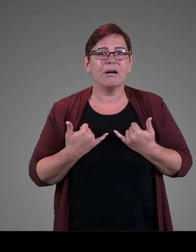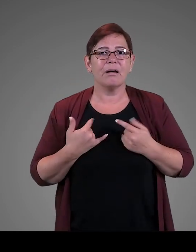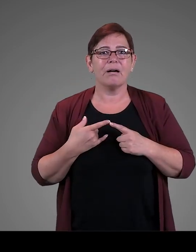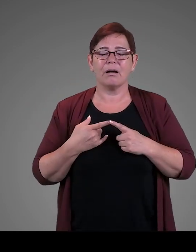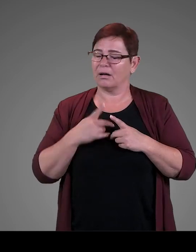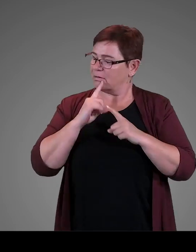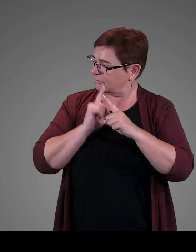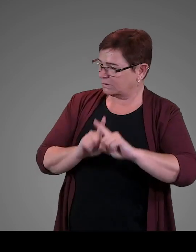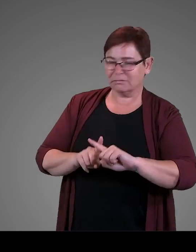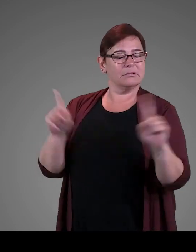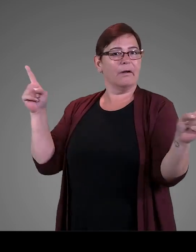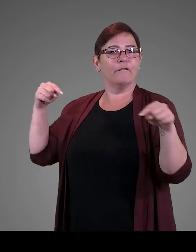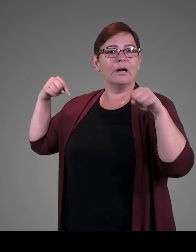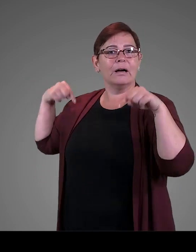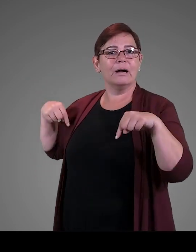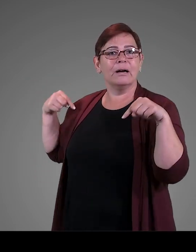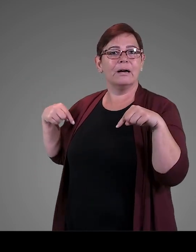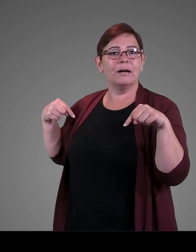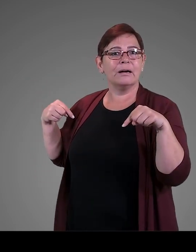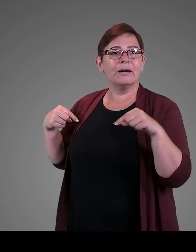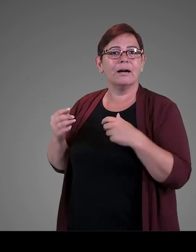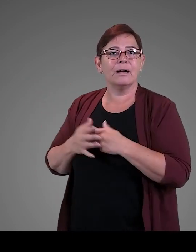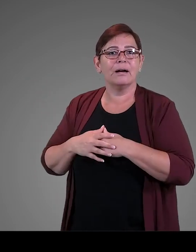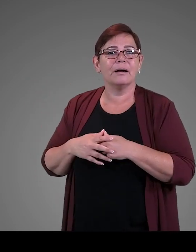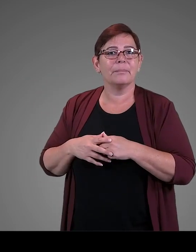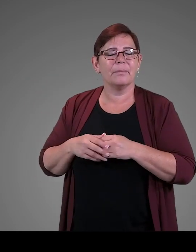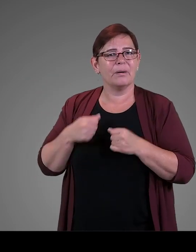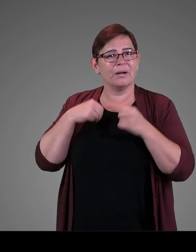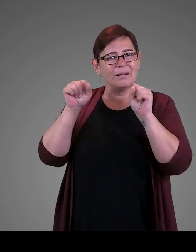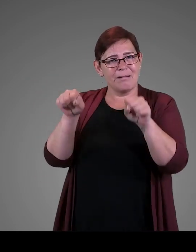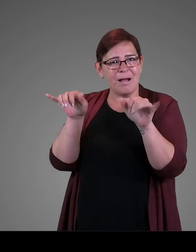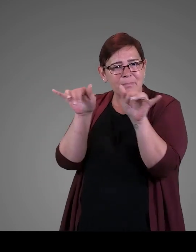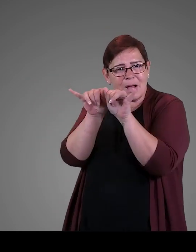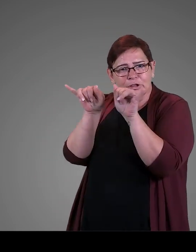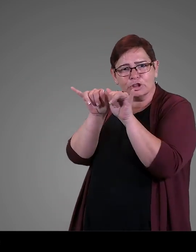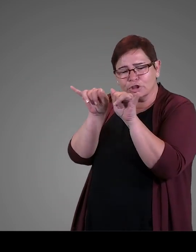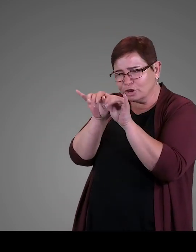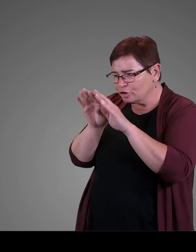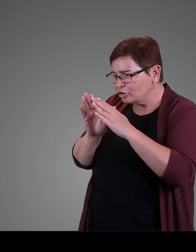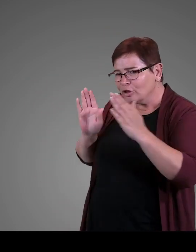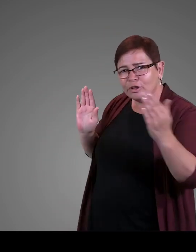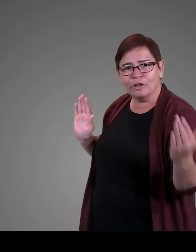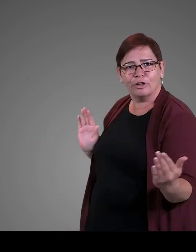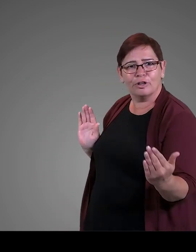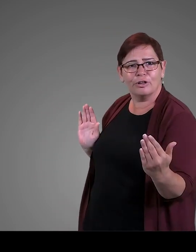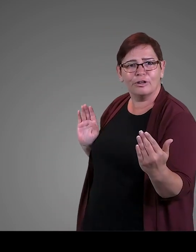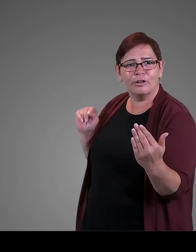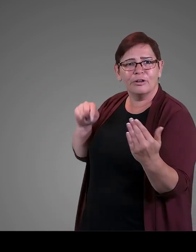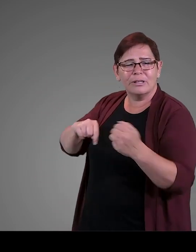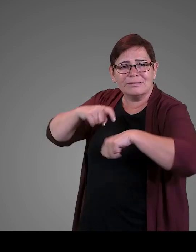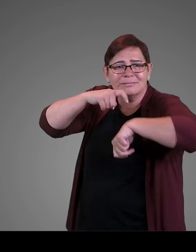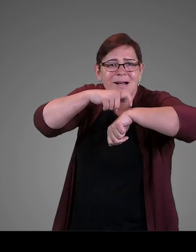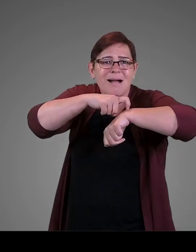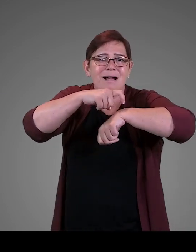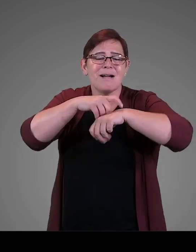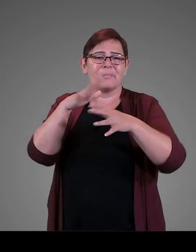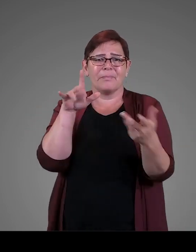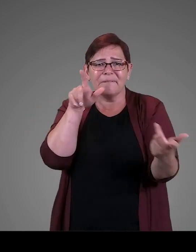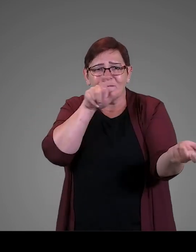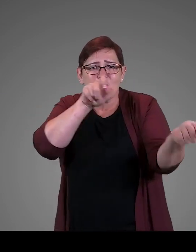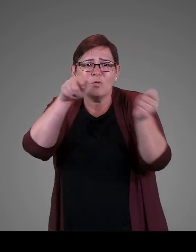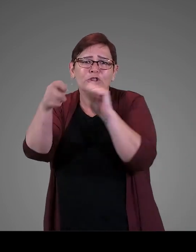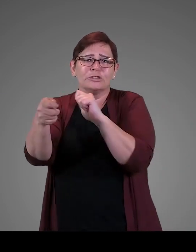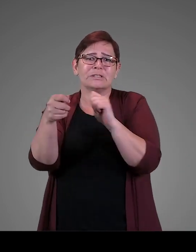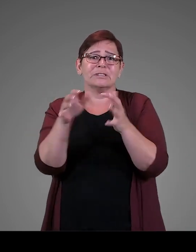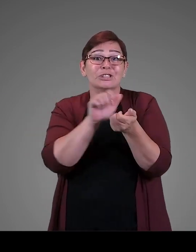arriver aujourd'hui à un point qui est complètement différent, mais qu'on puisse mesurer la distance parcourue, le temps, l'évolution,